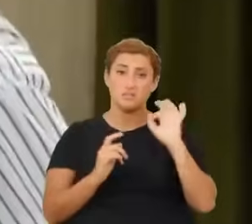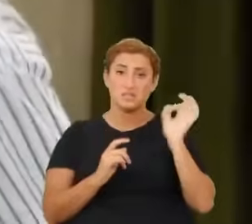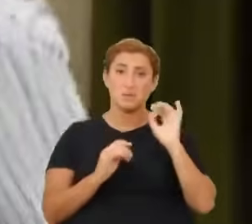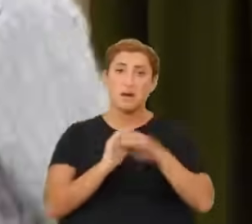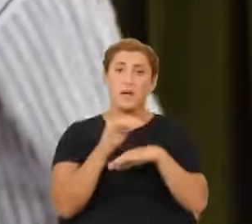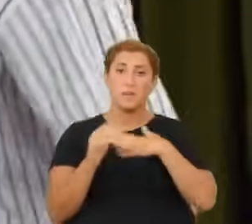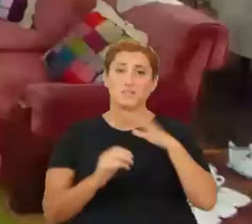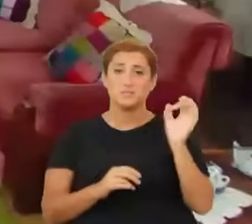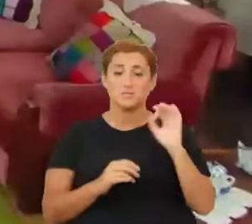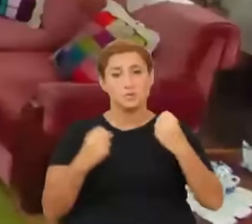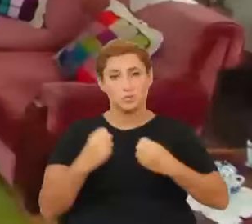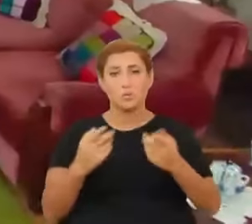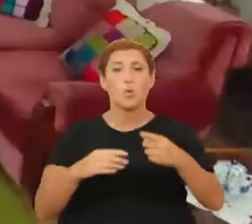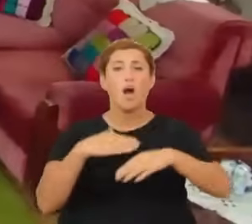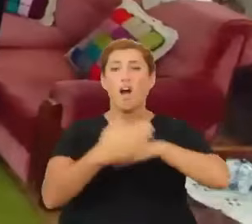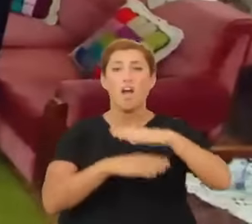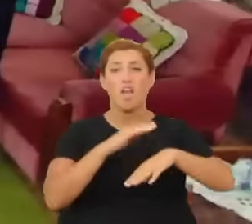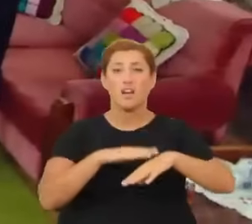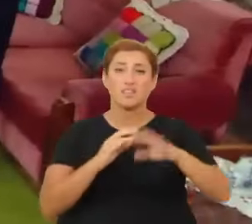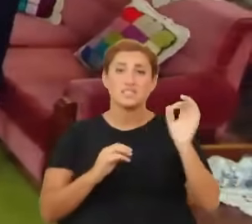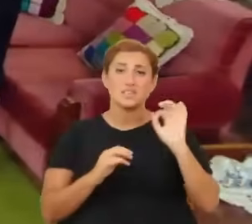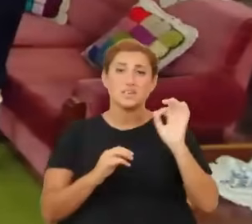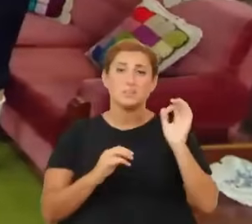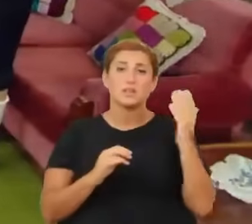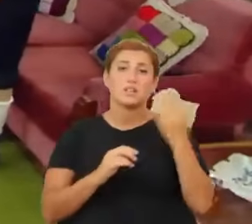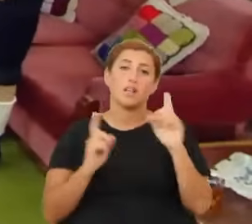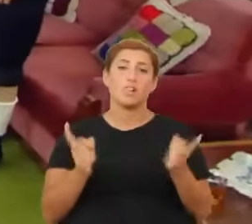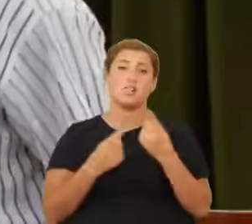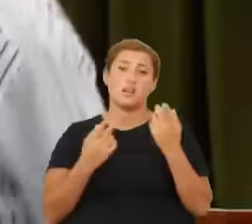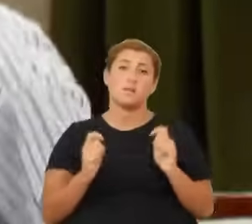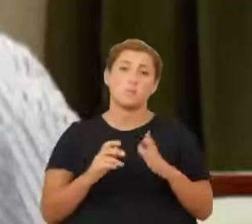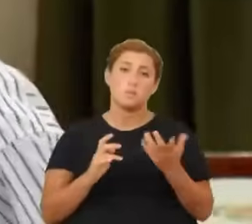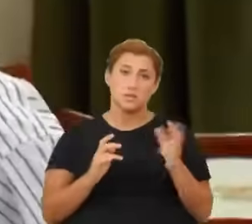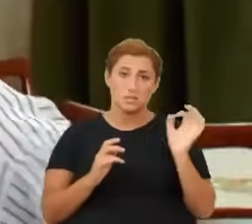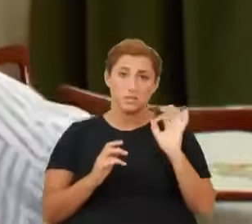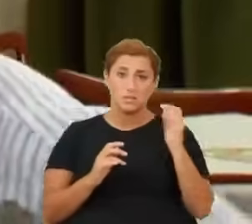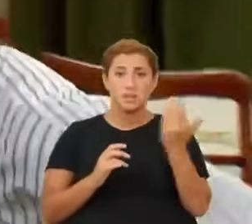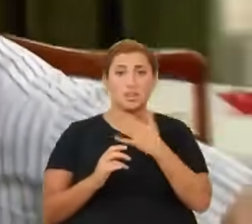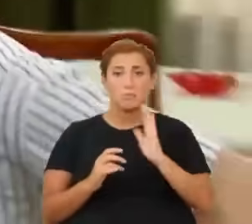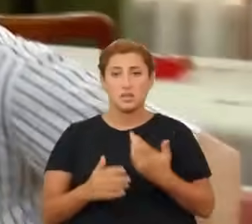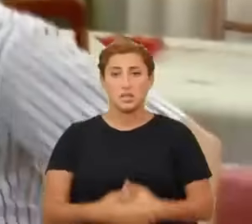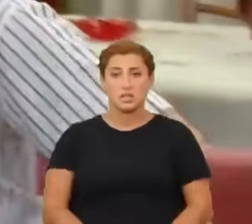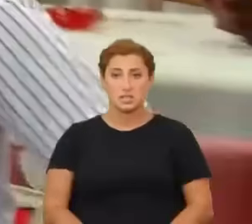Değil mi hayat? Değil mi? Buyurun baba. Bu ayakta da tabii gidilmez tatile, değil mi? Gidemeyiz.